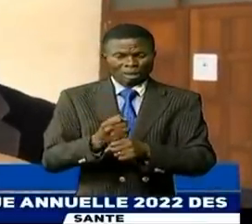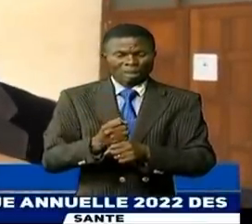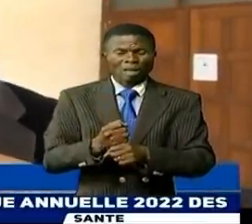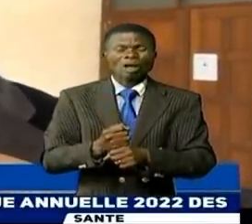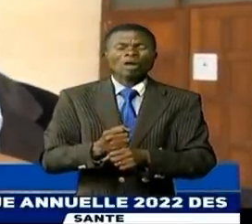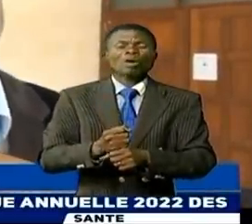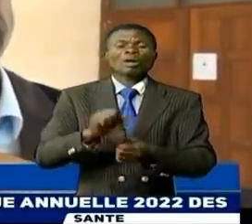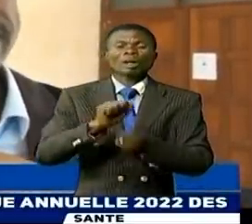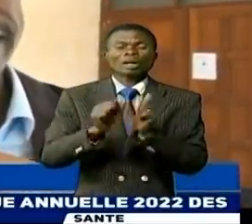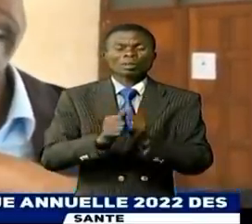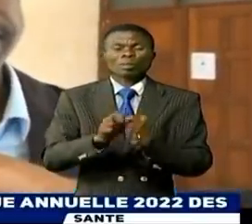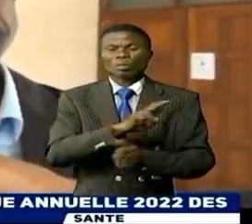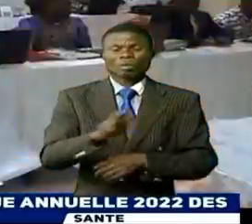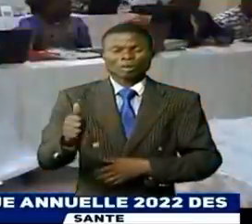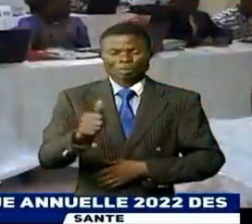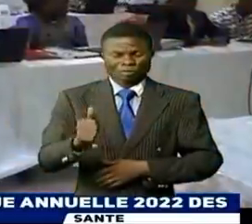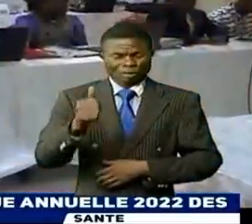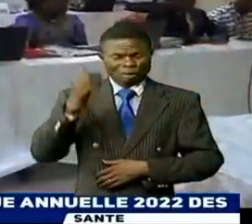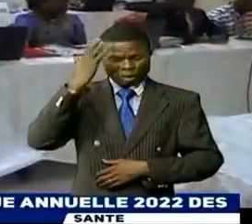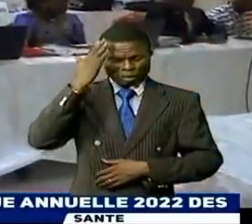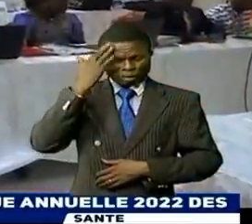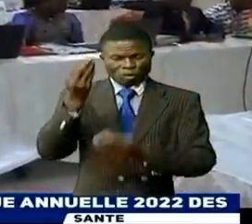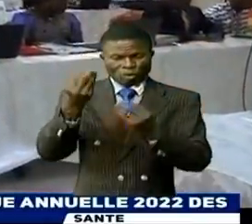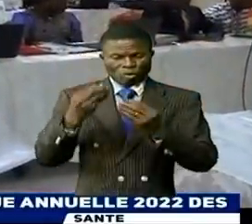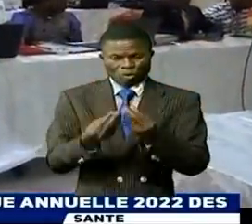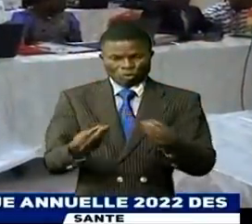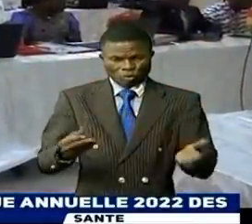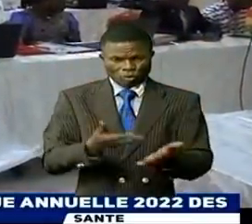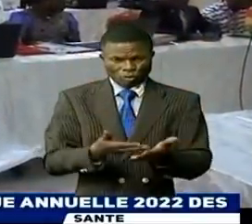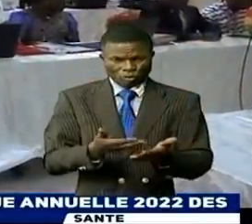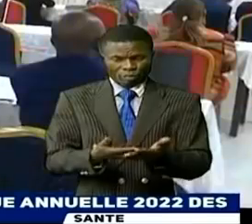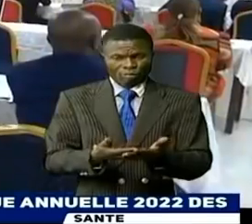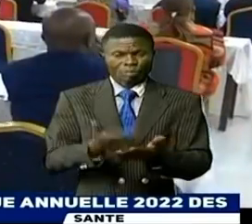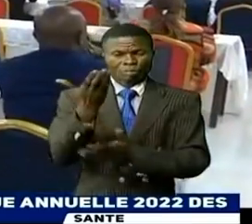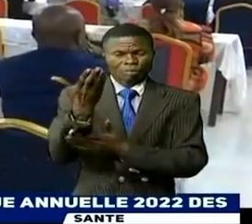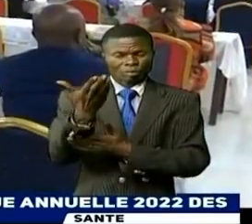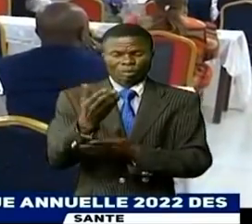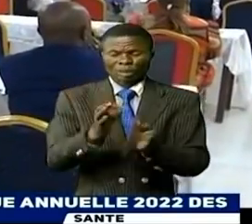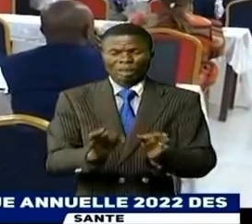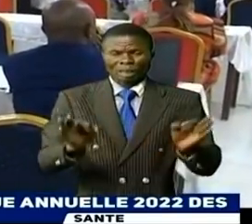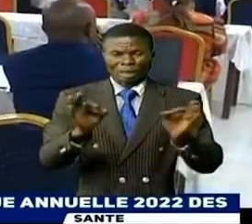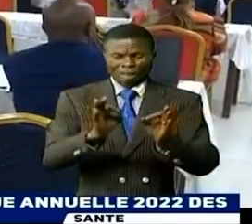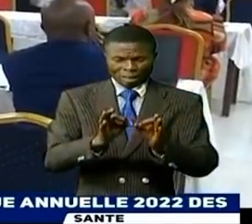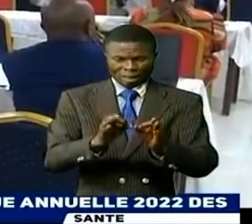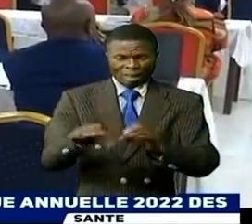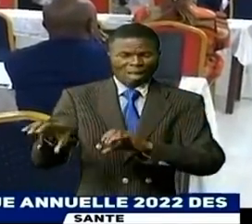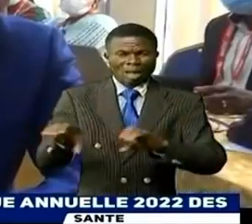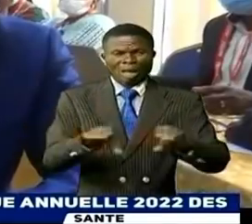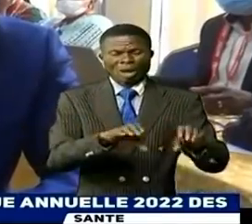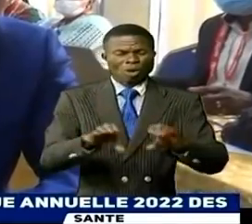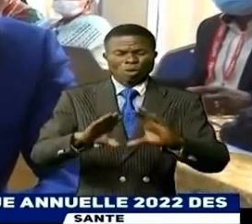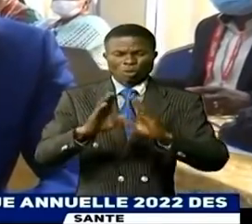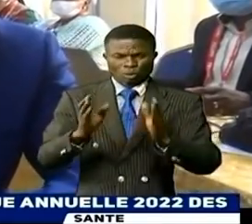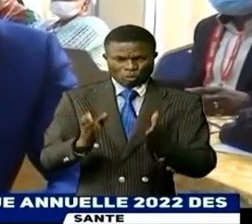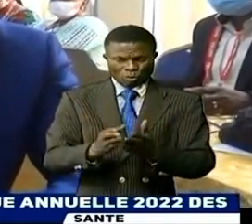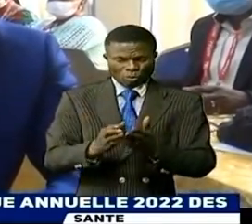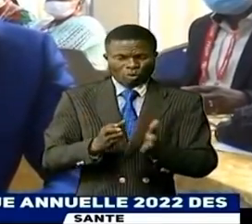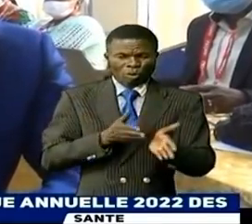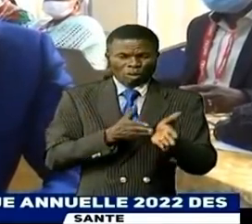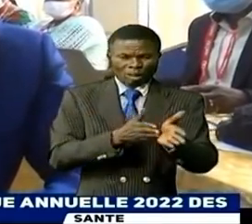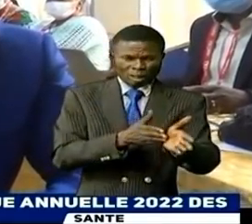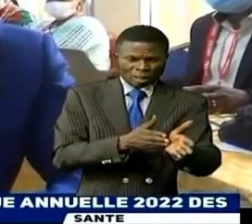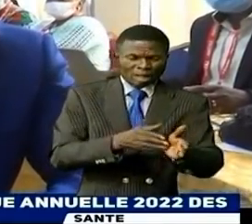des exécutions de 2021. Les recommandations pertinentes pour améliorer la mise en œuvre des activités devant conduire au bien-être